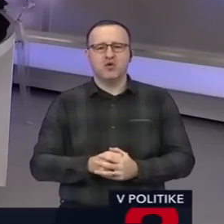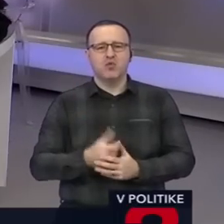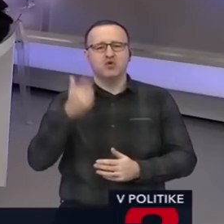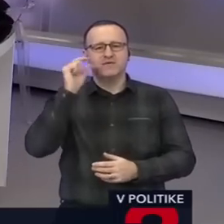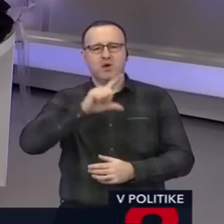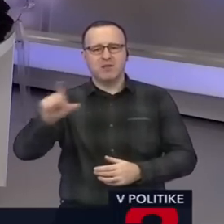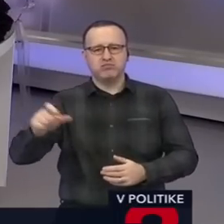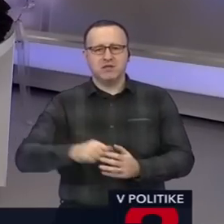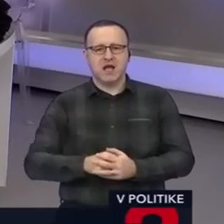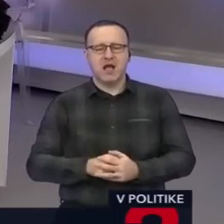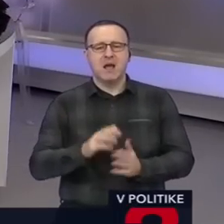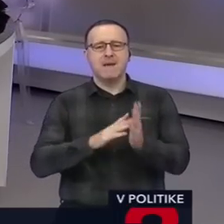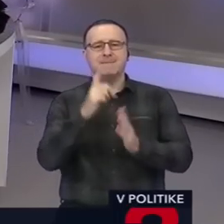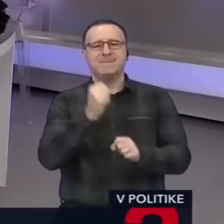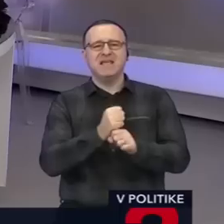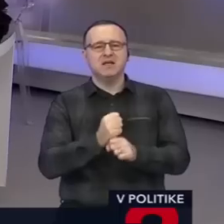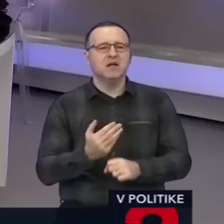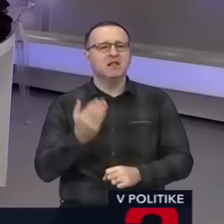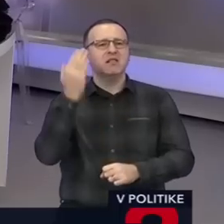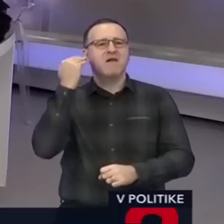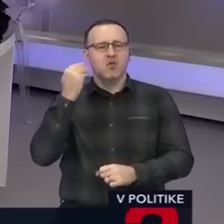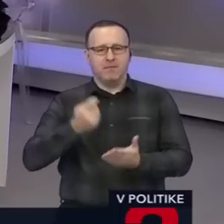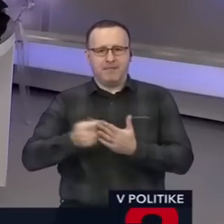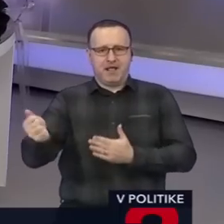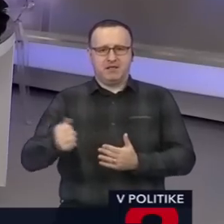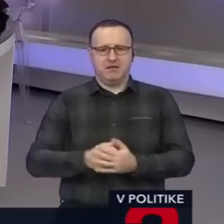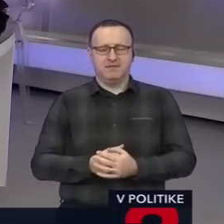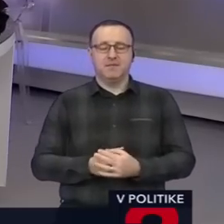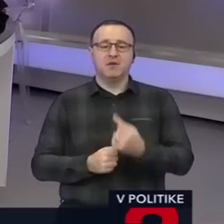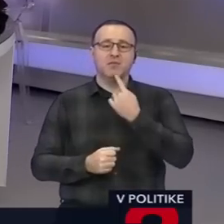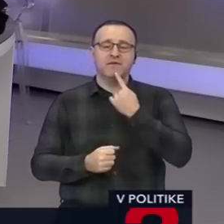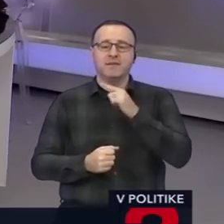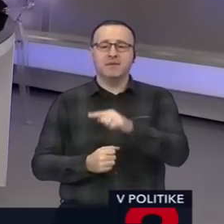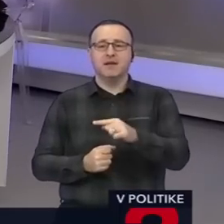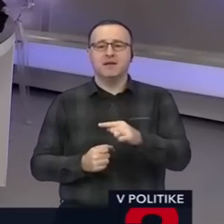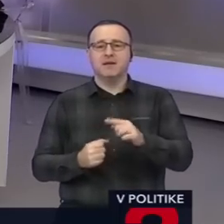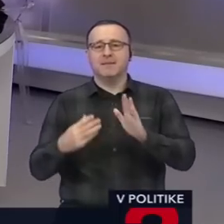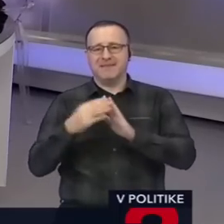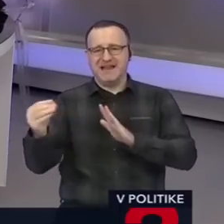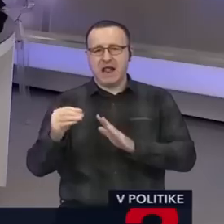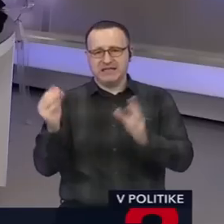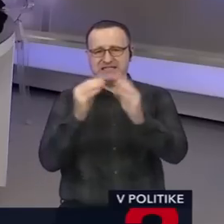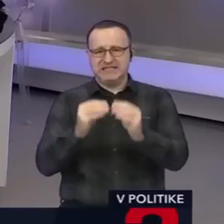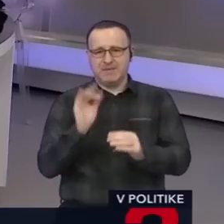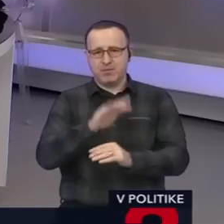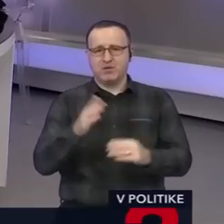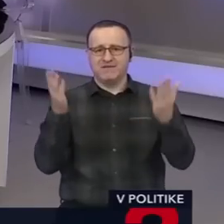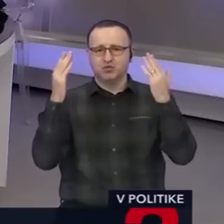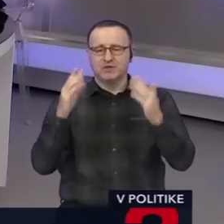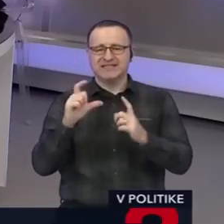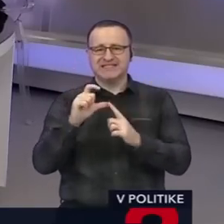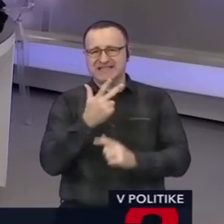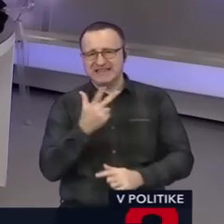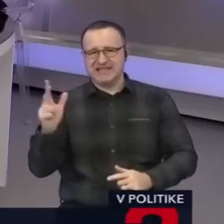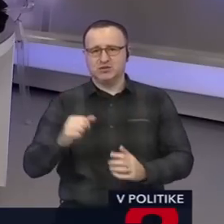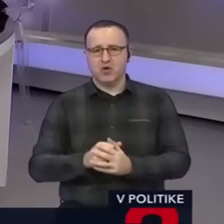Slovenská republika za tie MIGy zaplatili. No poviem vám to na prípade toho systému S-300, ktorého